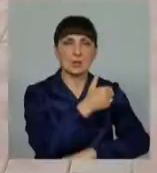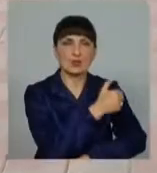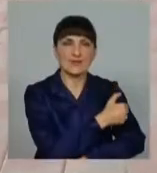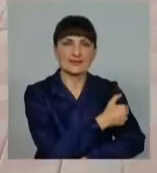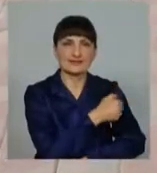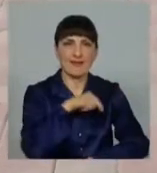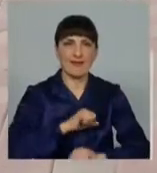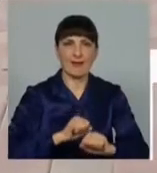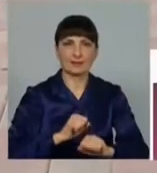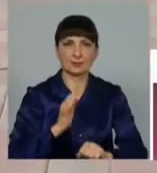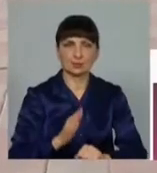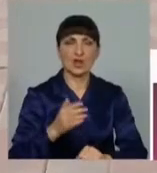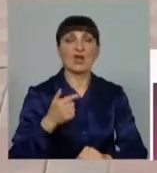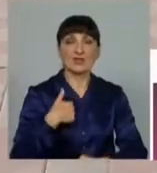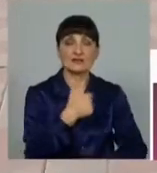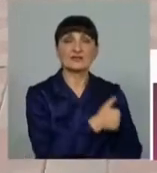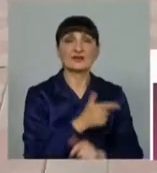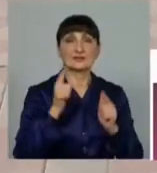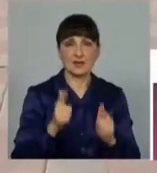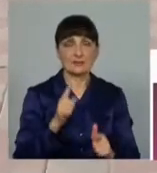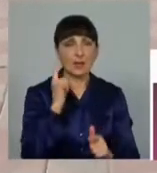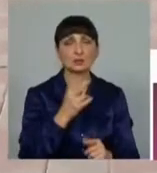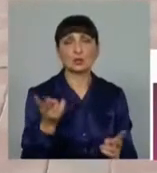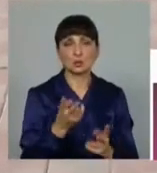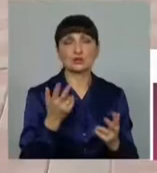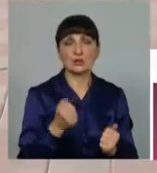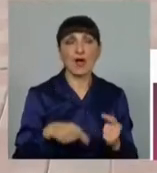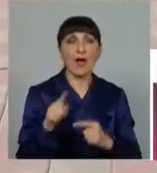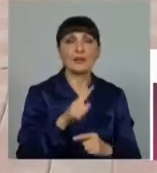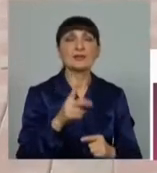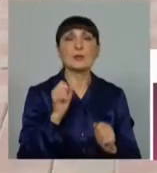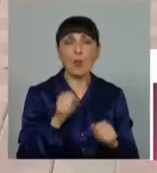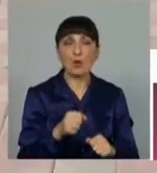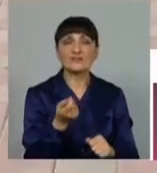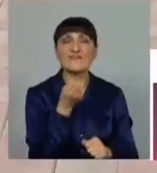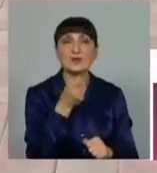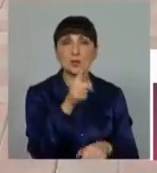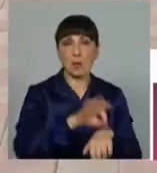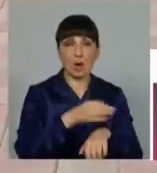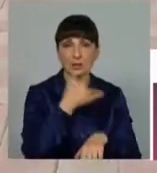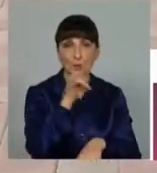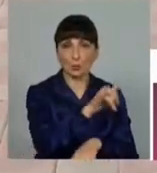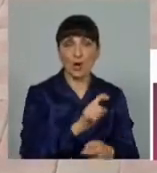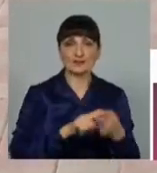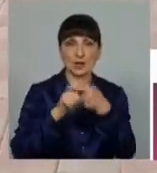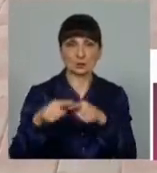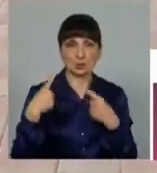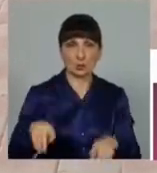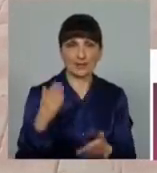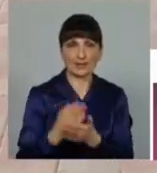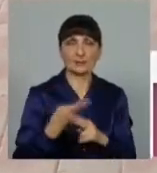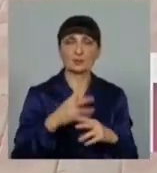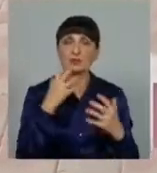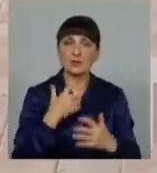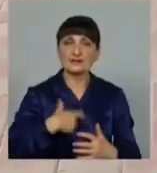иммунитет. Я за вакцинацию молодежи. Молодые люди могут переносить новый штамм вируса, не болея, но при этом заражая других. Поэтому нужно